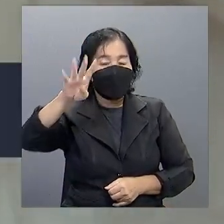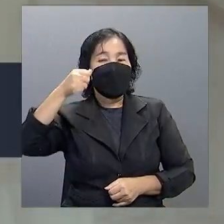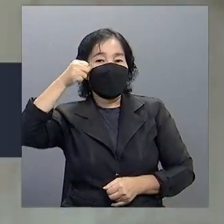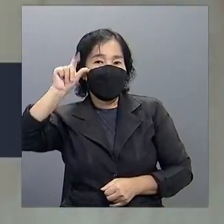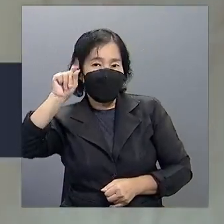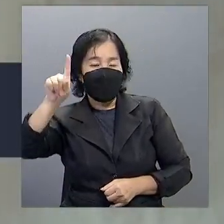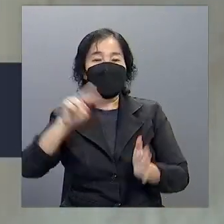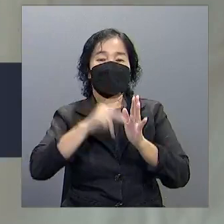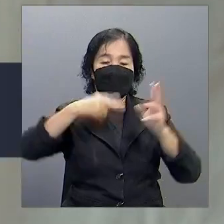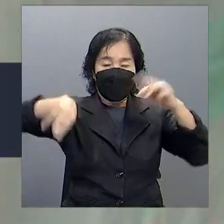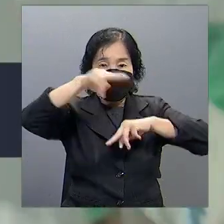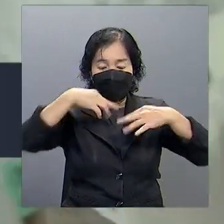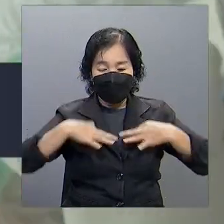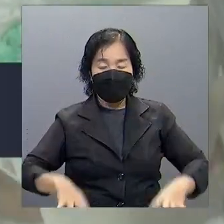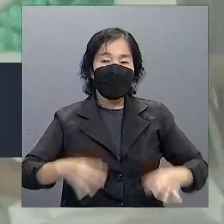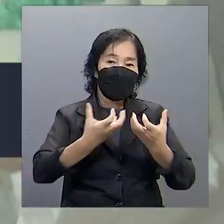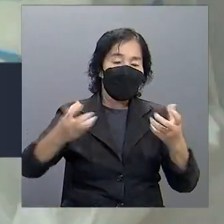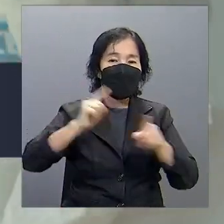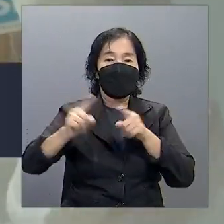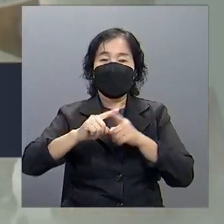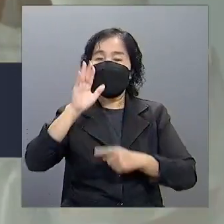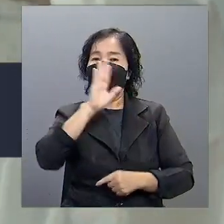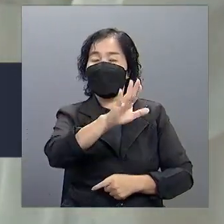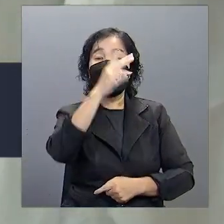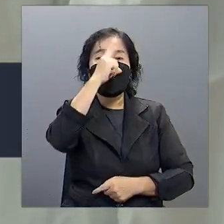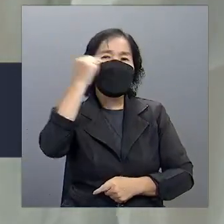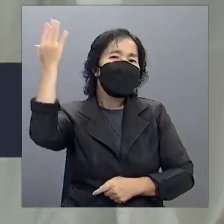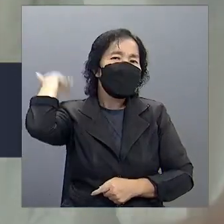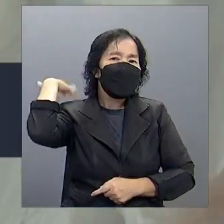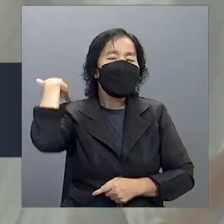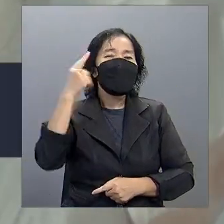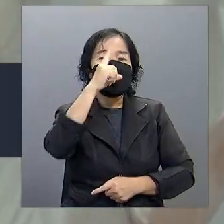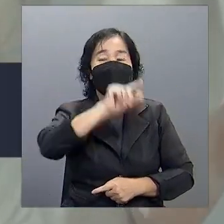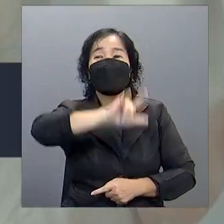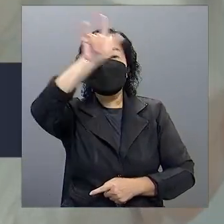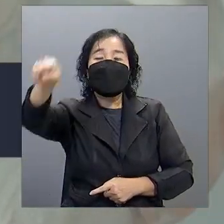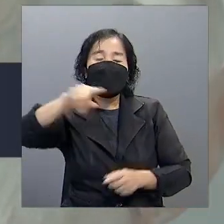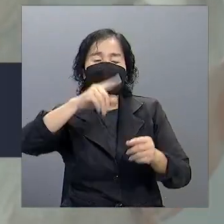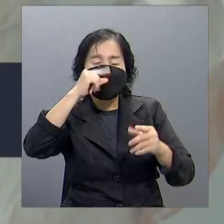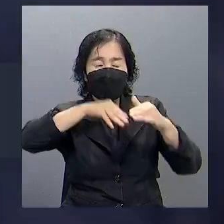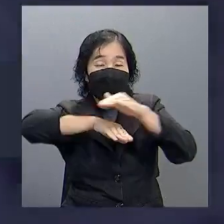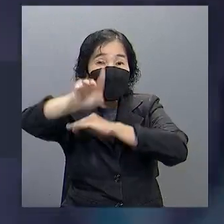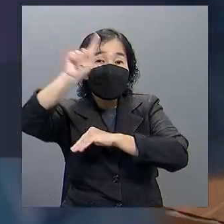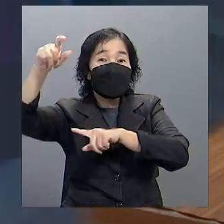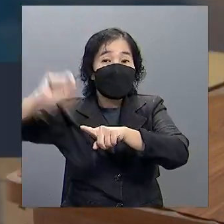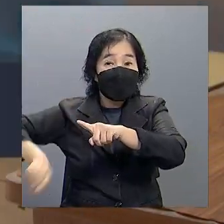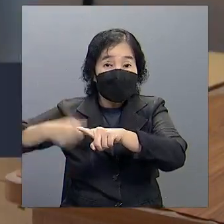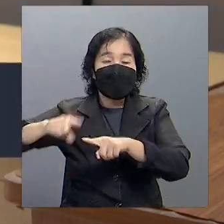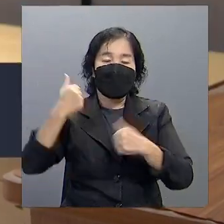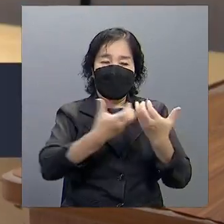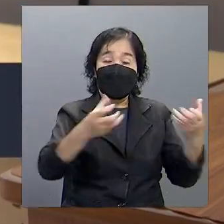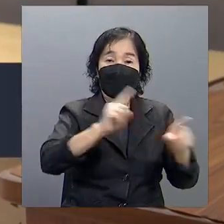ป่วยฝีดาษวานรชาวไนจีเรียเพื่อดูว่าสิ่งของเครื่องใช้ที่เขาได้สัมผัสยังมีเชื้อฝีดาษวานรหล